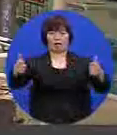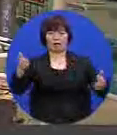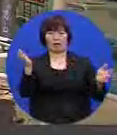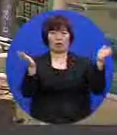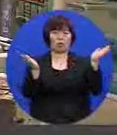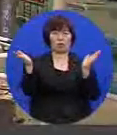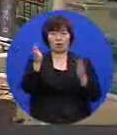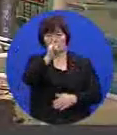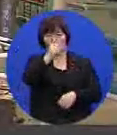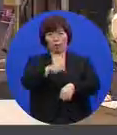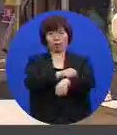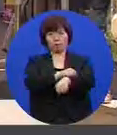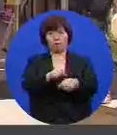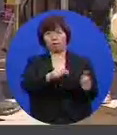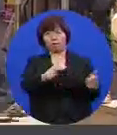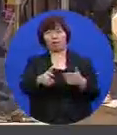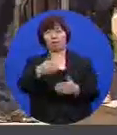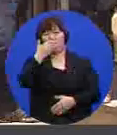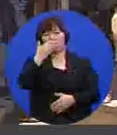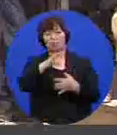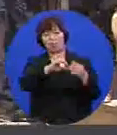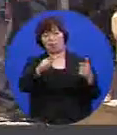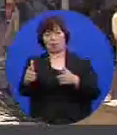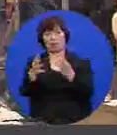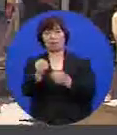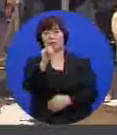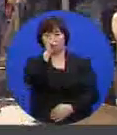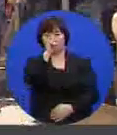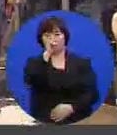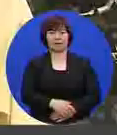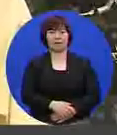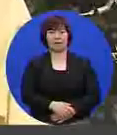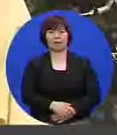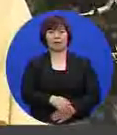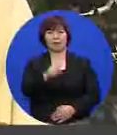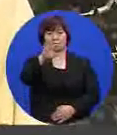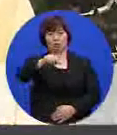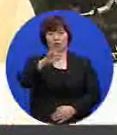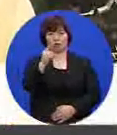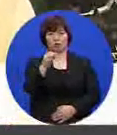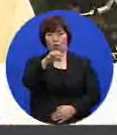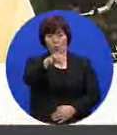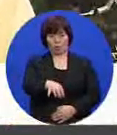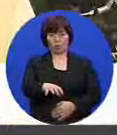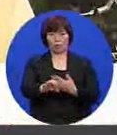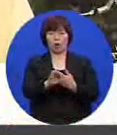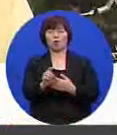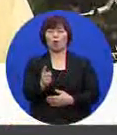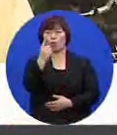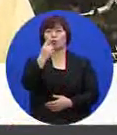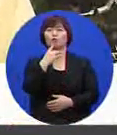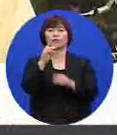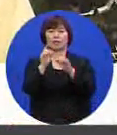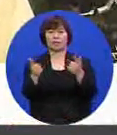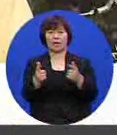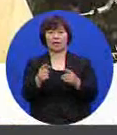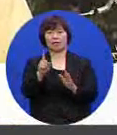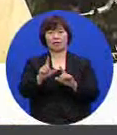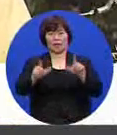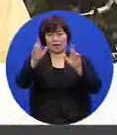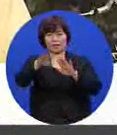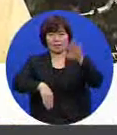펼쳐지고 농특산물과 먹거리 장터도 운영됩니다. 운봉 바래봉 철쭉은 고지대뿐만 아니고